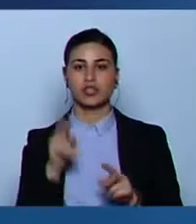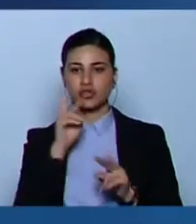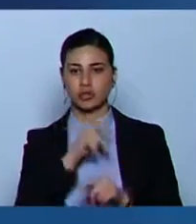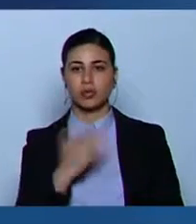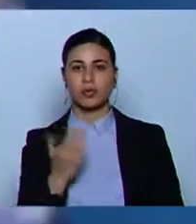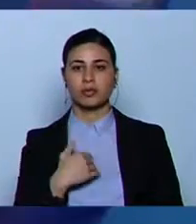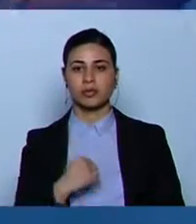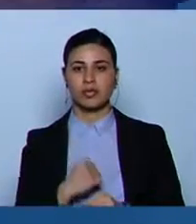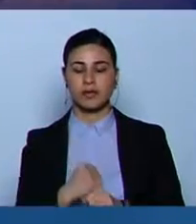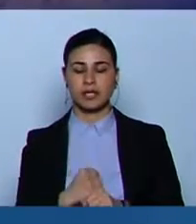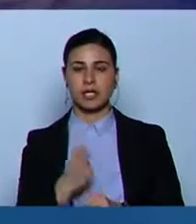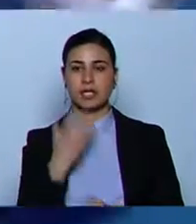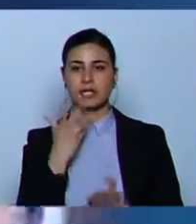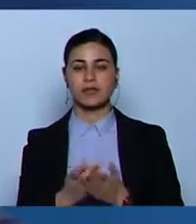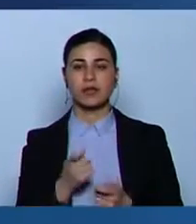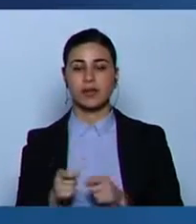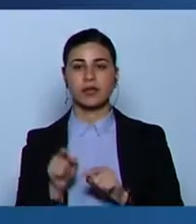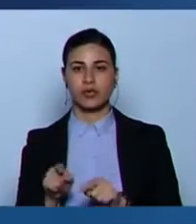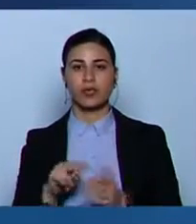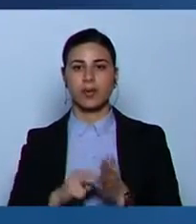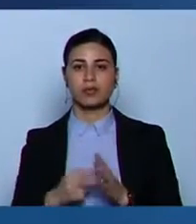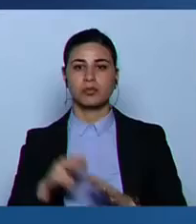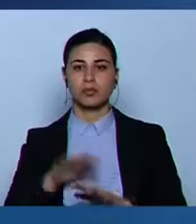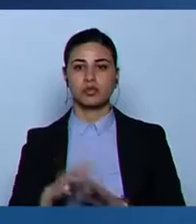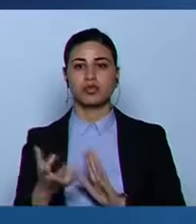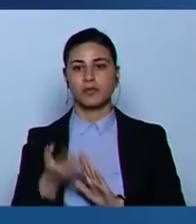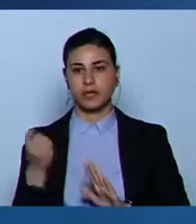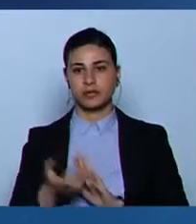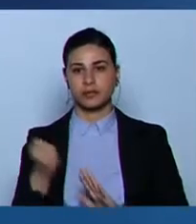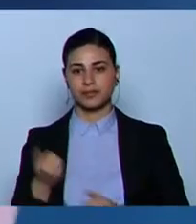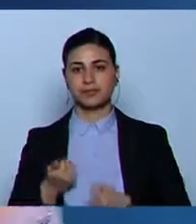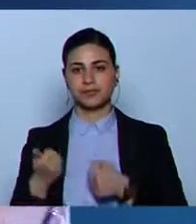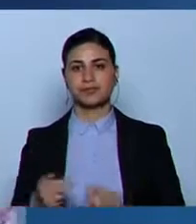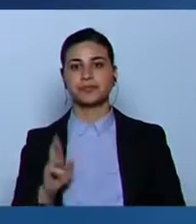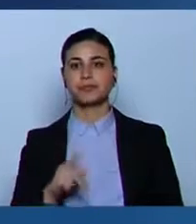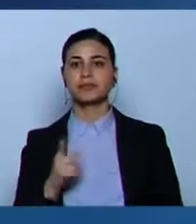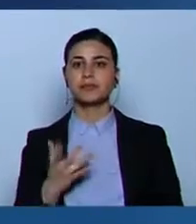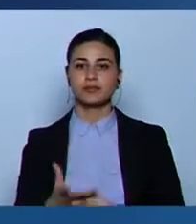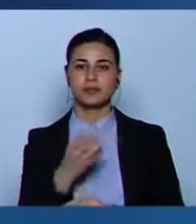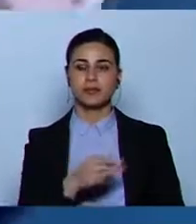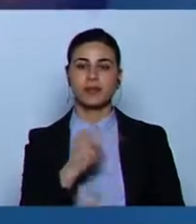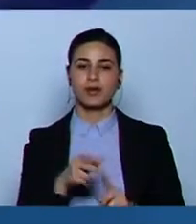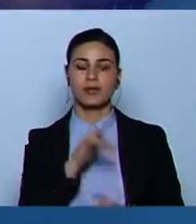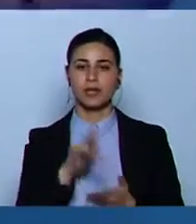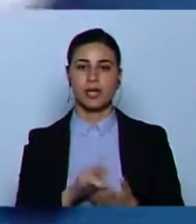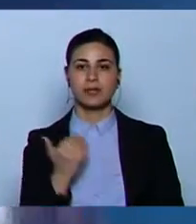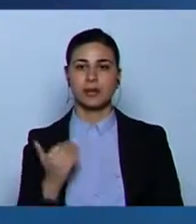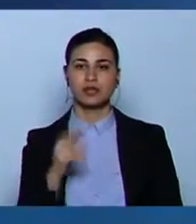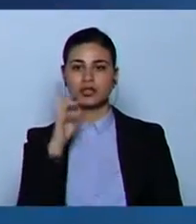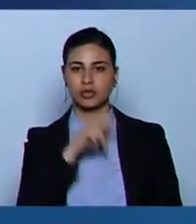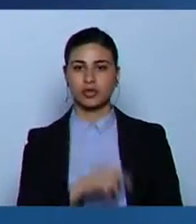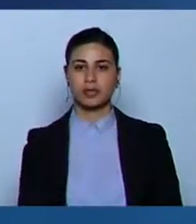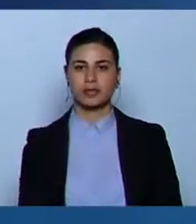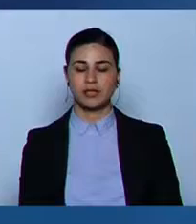შეცდომაზე, რომელსაც დაუშვებს ერთი თვითმართველობა, რომელსაც ბიუჯეტიდან ვარ ძე სუბსიდირებას? Და რატო უნდა გადავიხადო მეორე ქალაქმა მისი